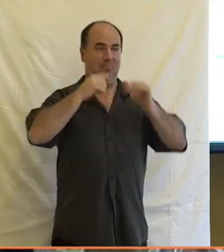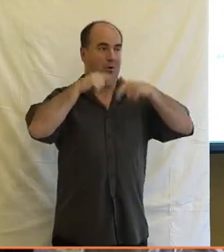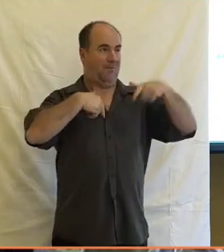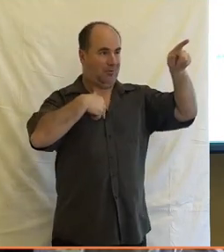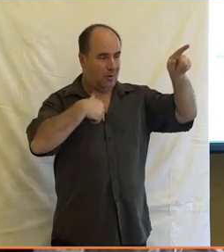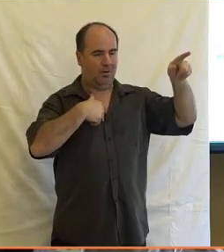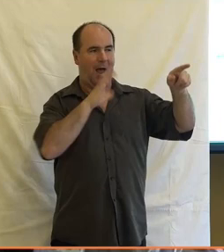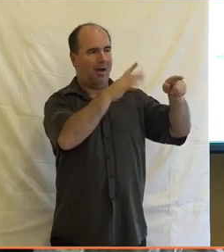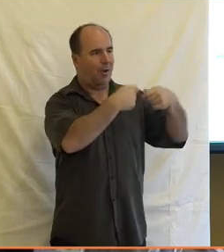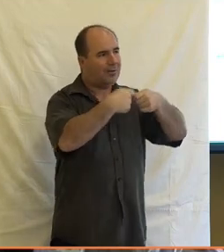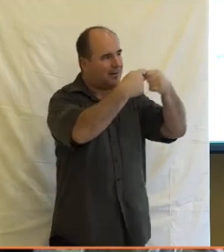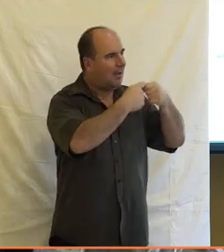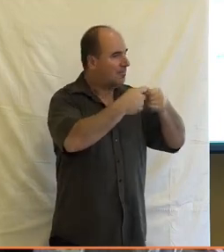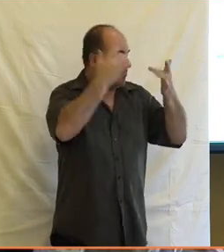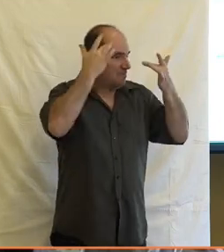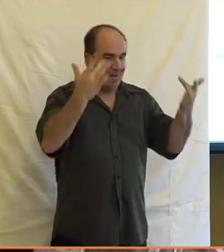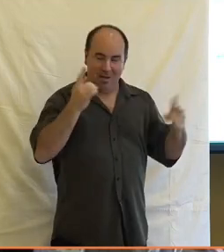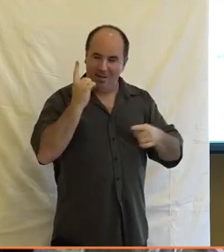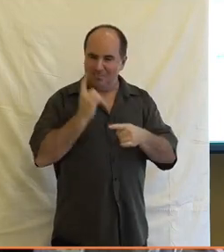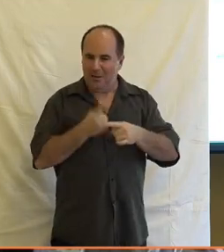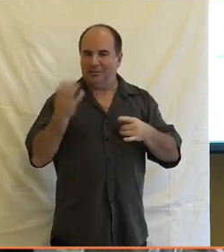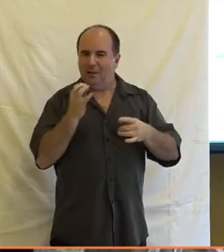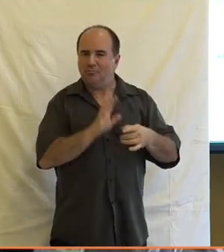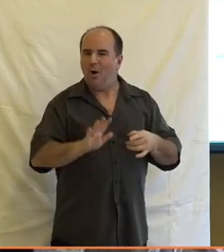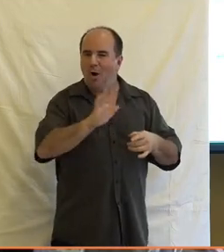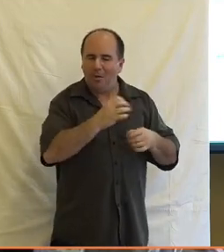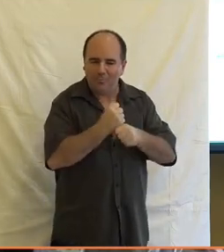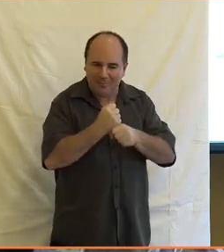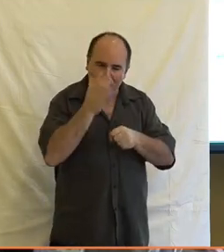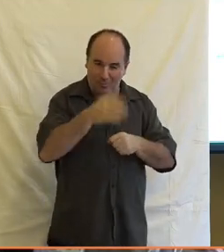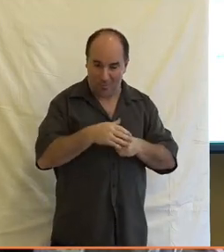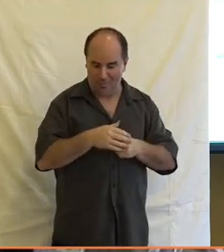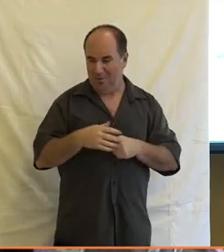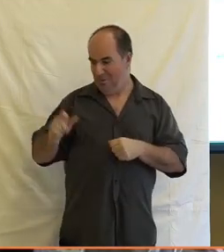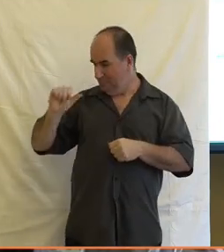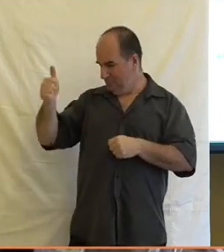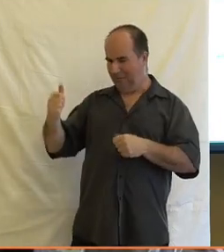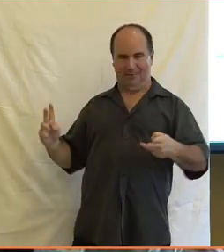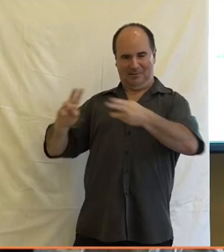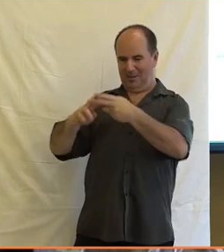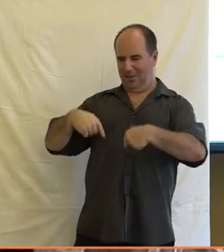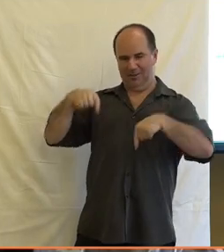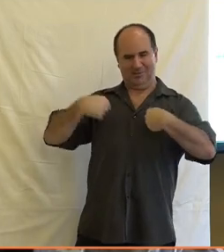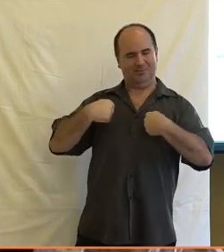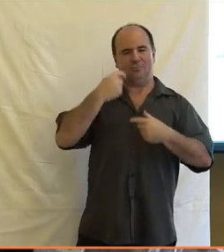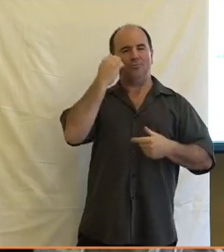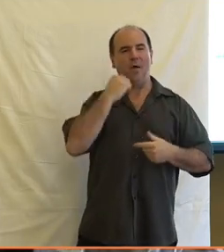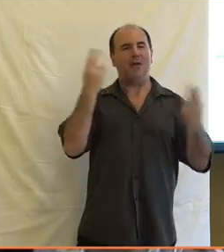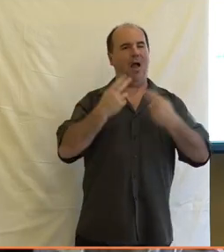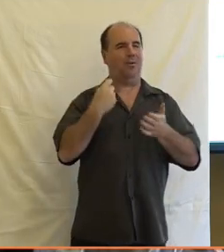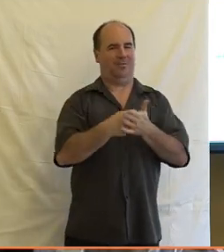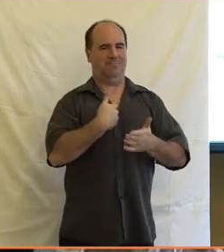vlastně udělá ve srovnání s člověkem, neměli představu, jestli by to vůbec fungovalo, ale programy do počítače